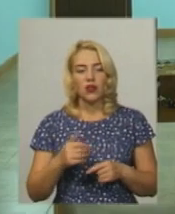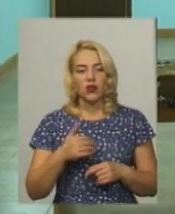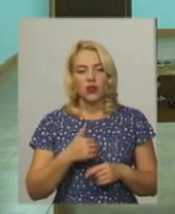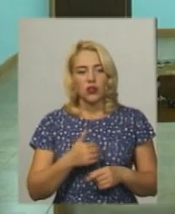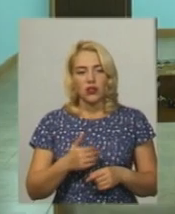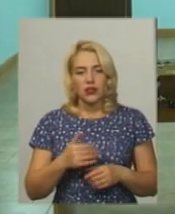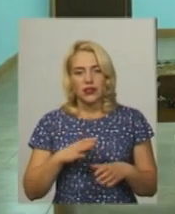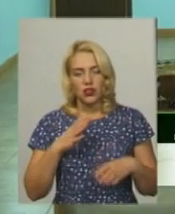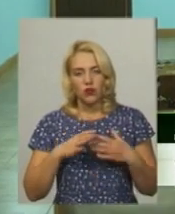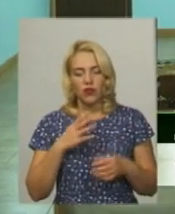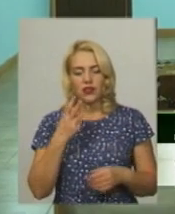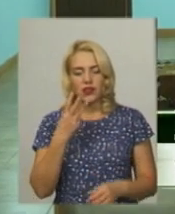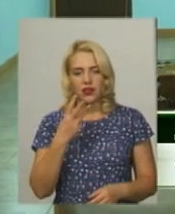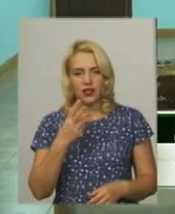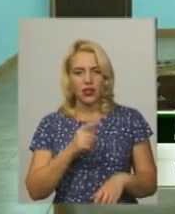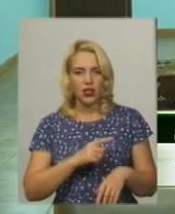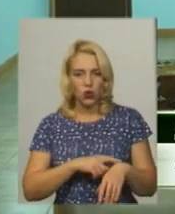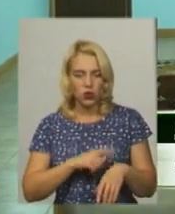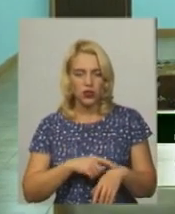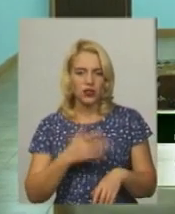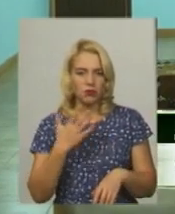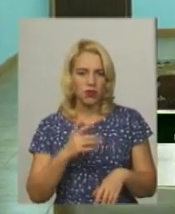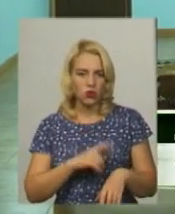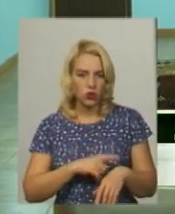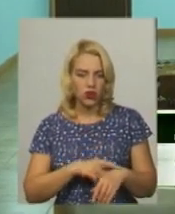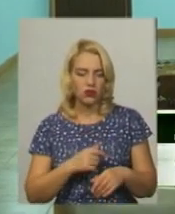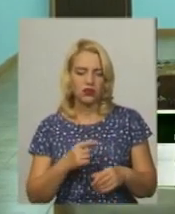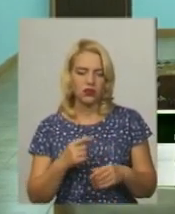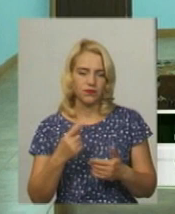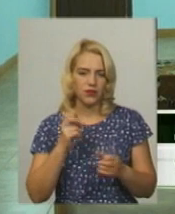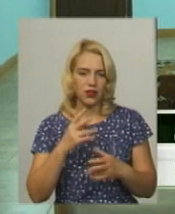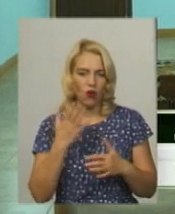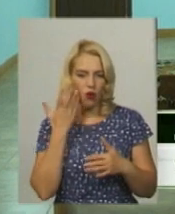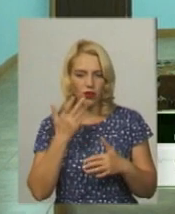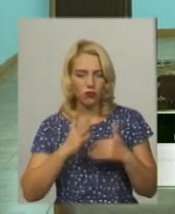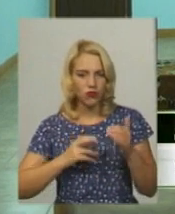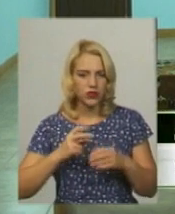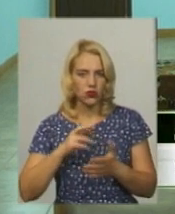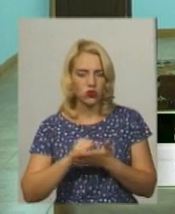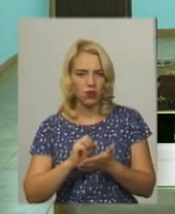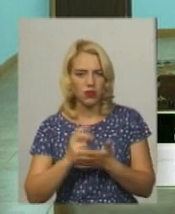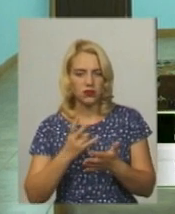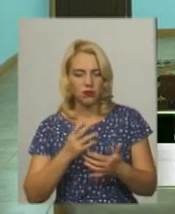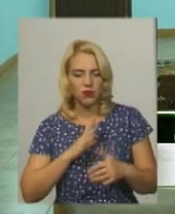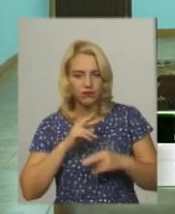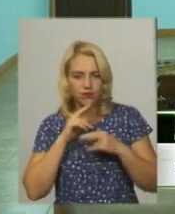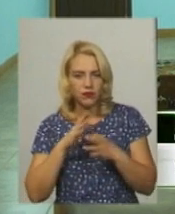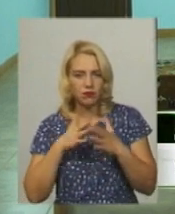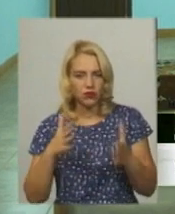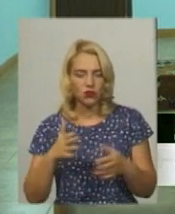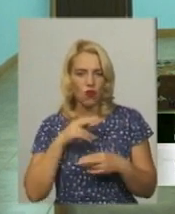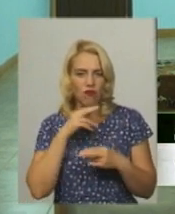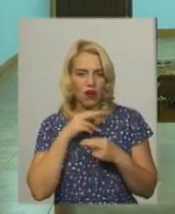від 3 до 5 годин. Це вже в кожного індивідуально. Коли ти починаєш займатися професійно, то ти вже починаєш більше приділяти цьому